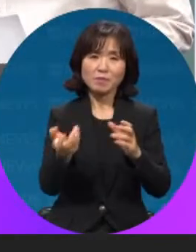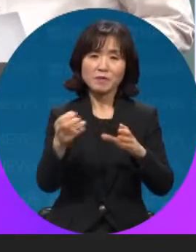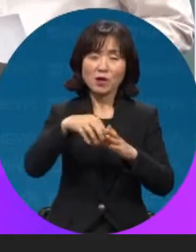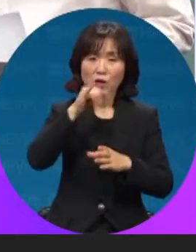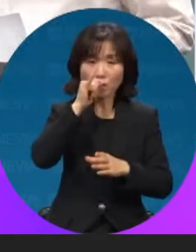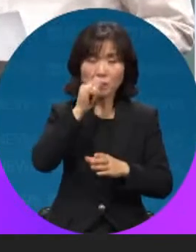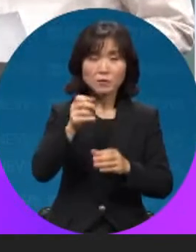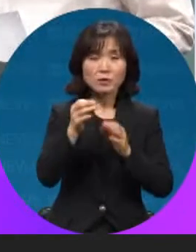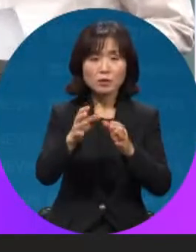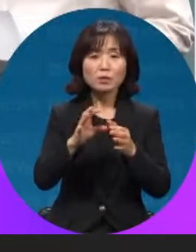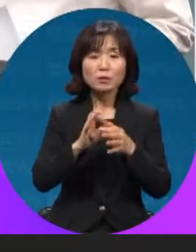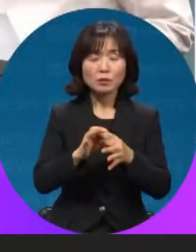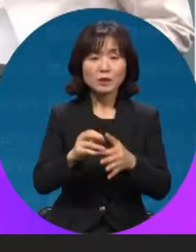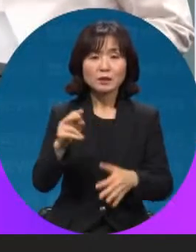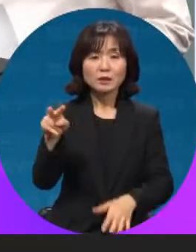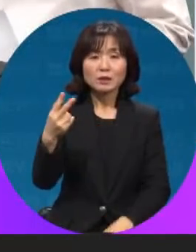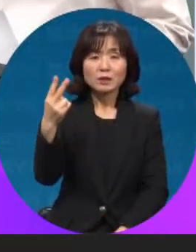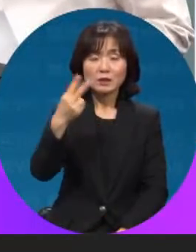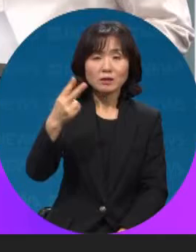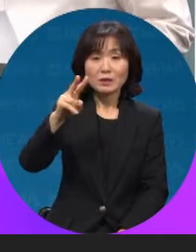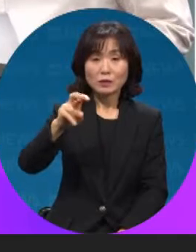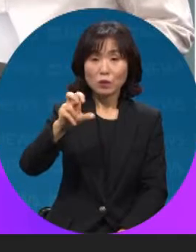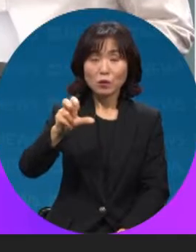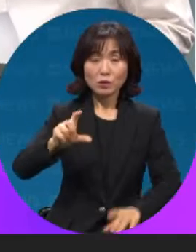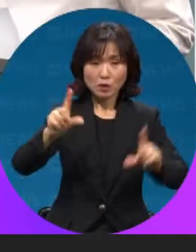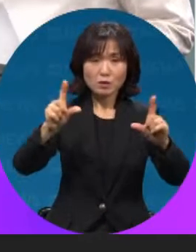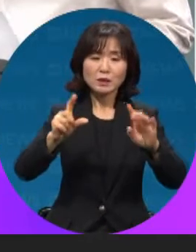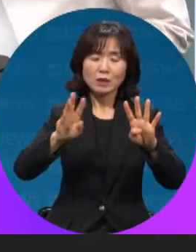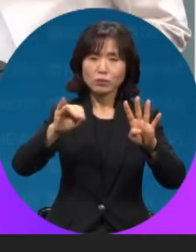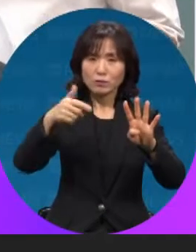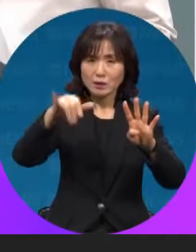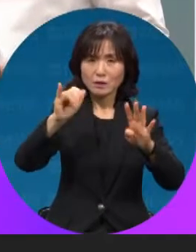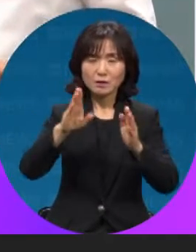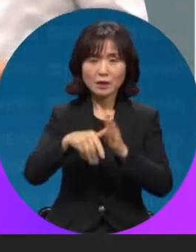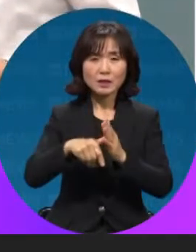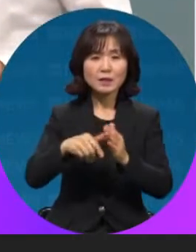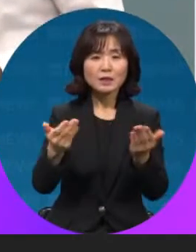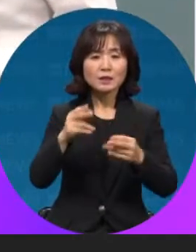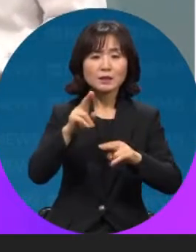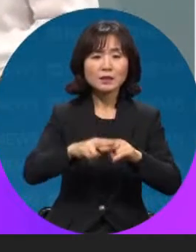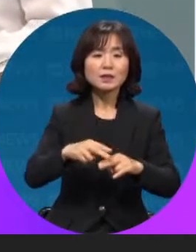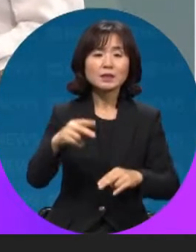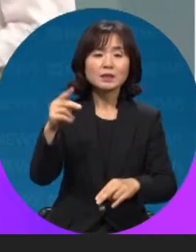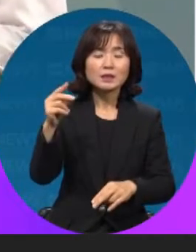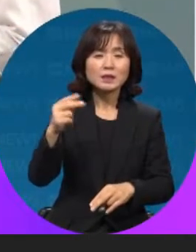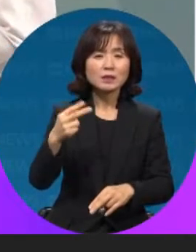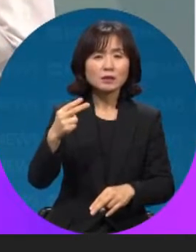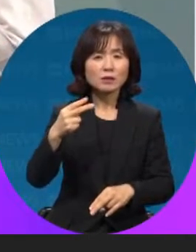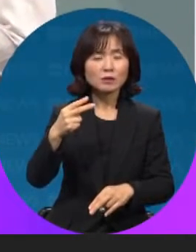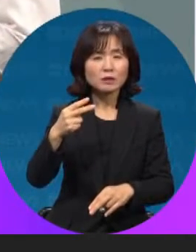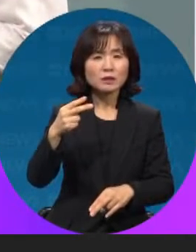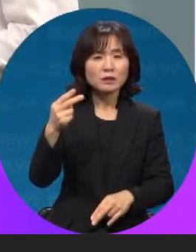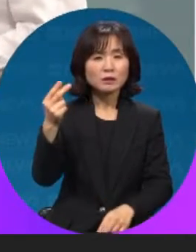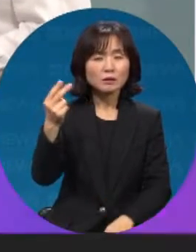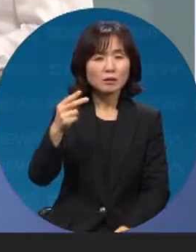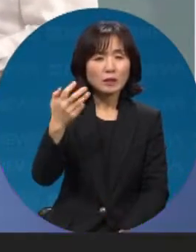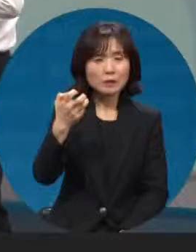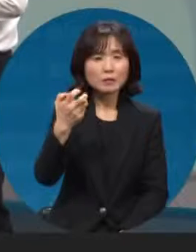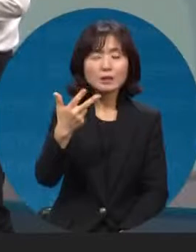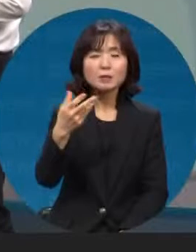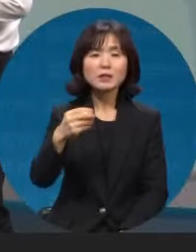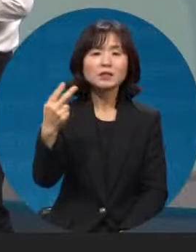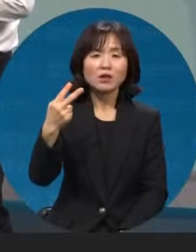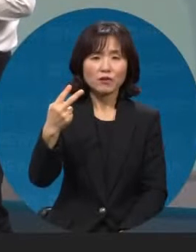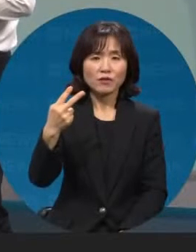옷 은 2025년 4분기에 일자리가 87만 2000개 4 것으로 예상을 됐습니다 87 12000 개